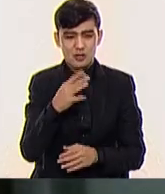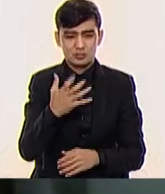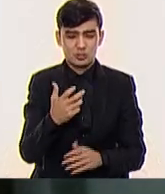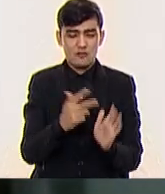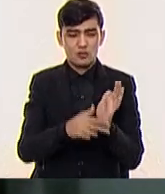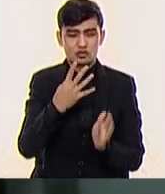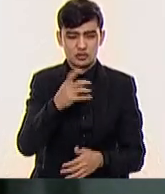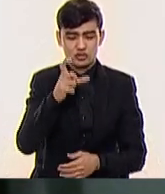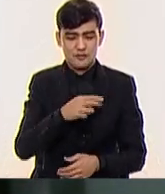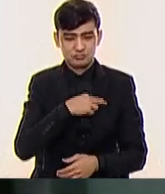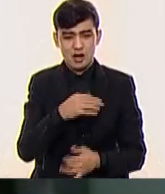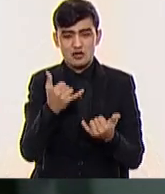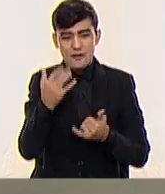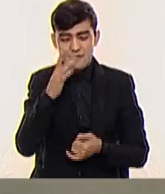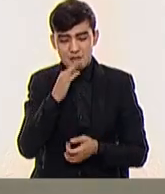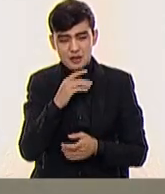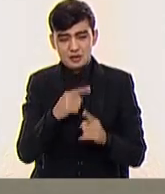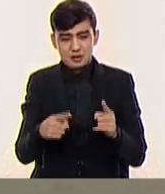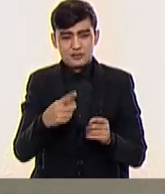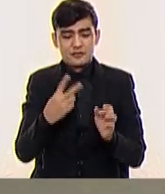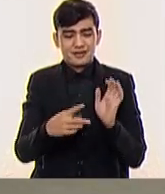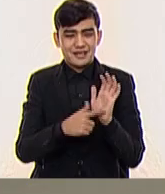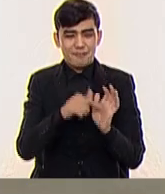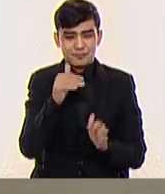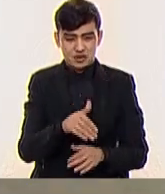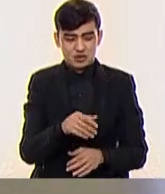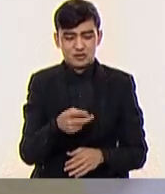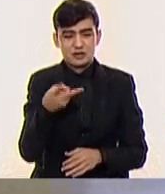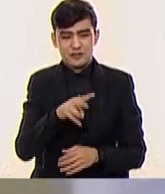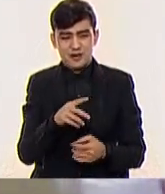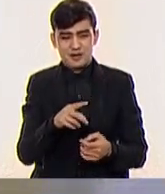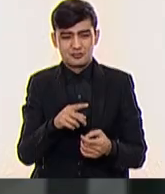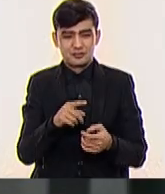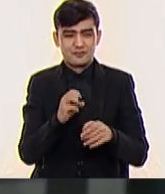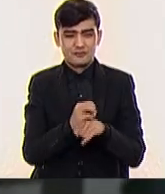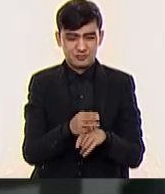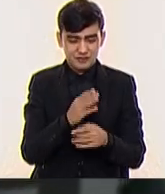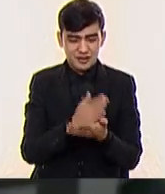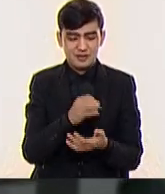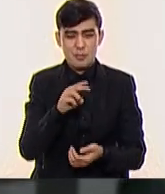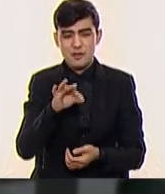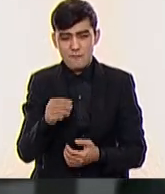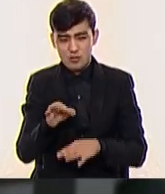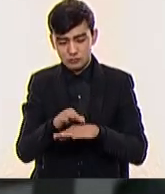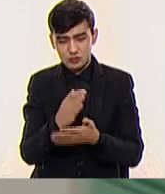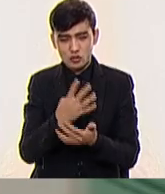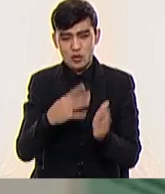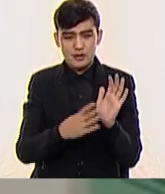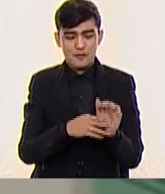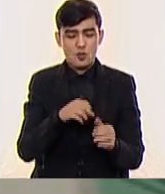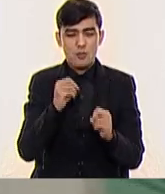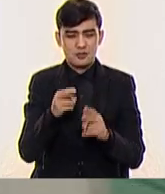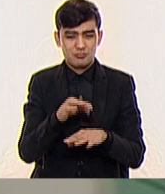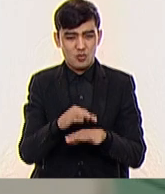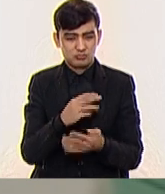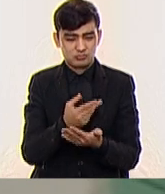кісі қайтыс болған. Ал қазіргі уақытта 27 мың адам осы екі диагнозбен арпалысуда. 49 пациент хал үстінде жатса,